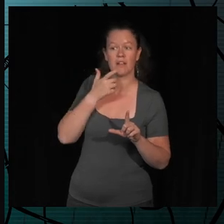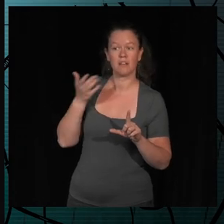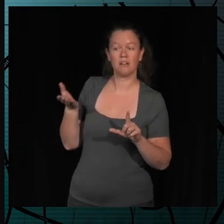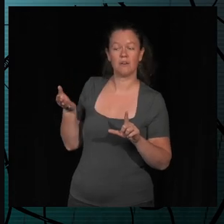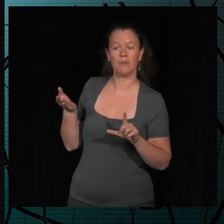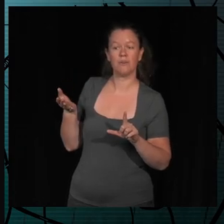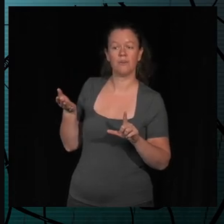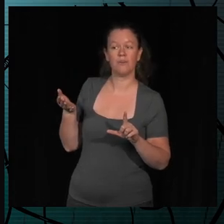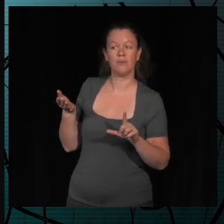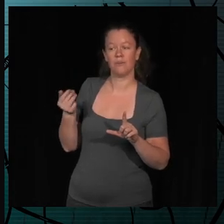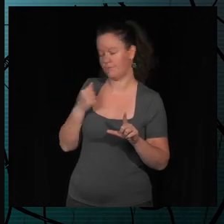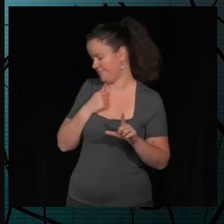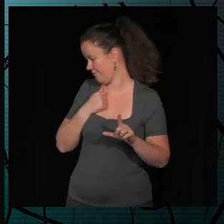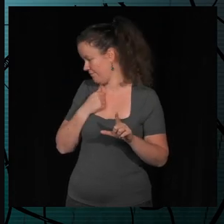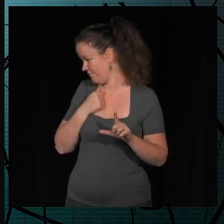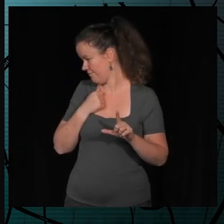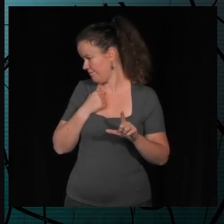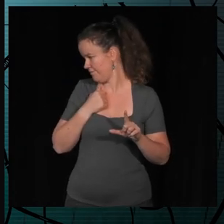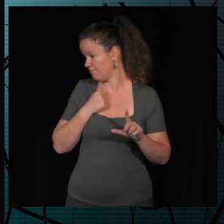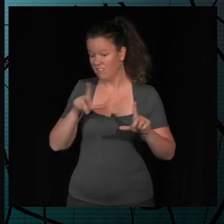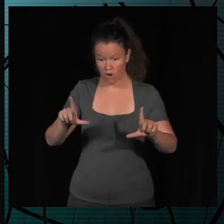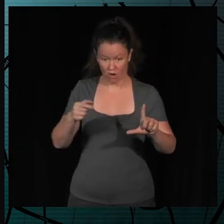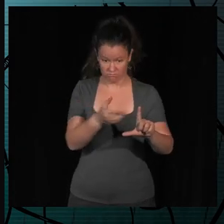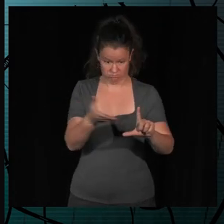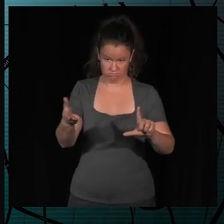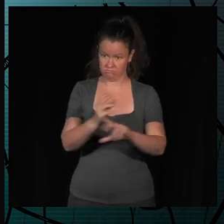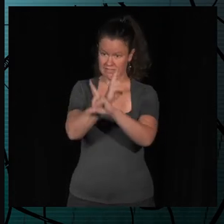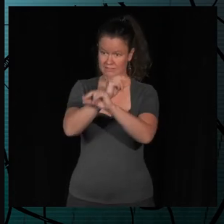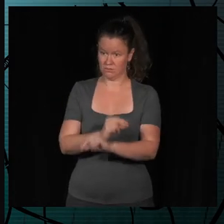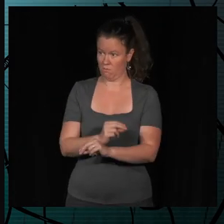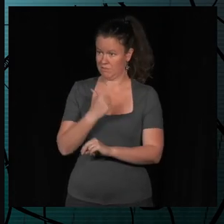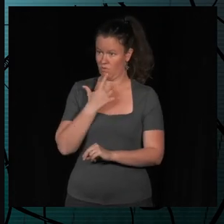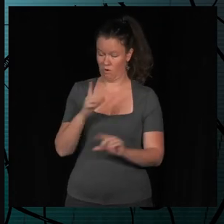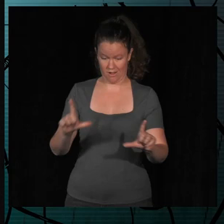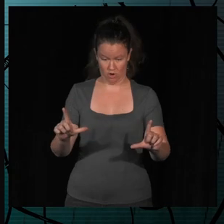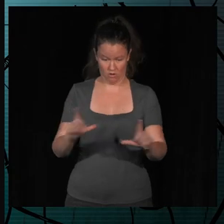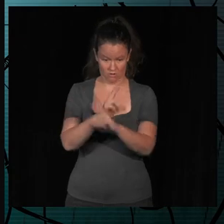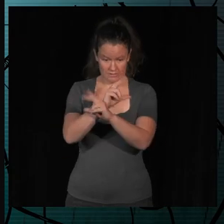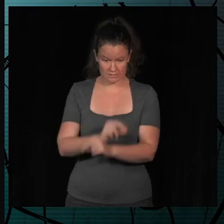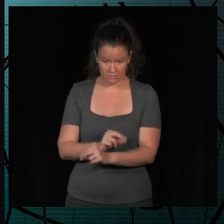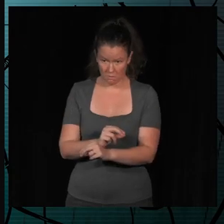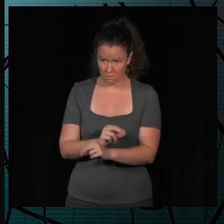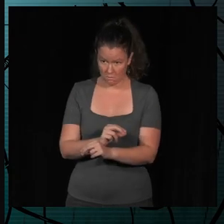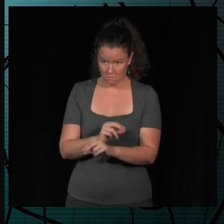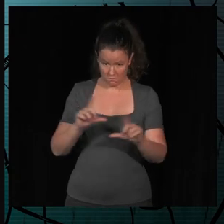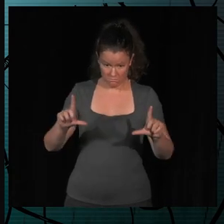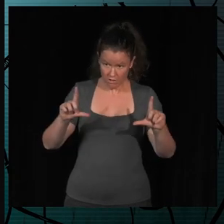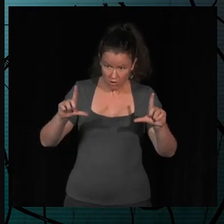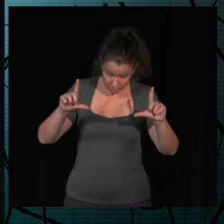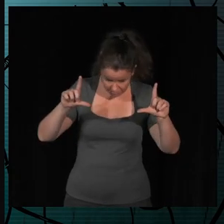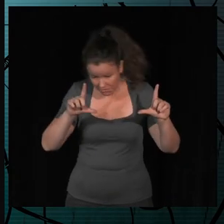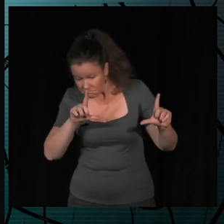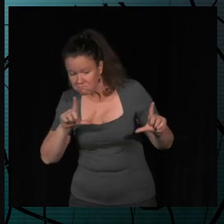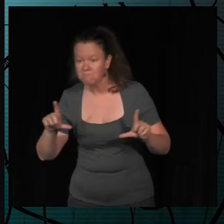qu'on de ce dont quoi on parle quand on parle d'écran hein parce que là ça peut être un mot qui fait écran aussi à une bonne connaissance